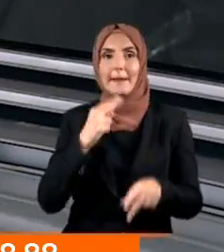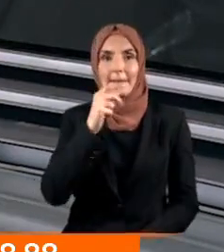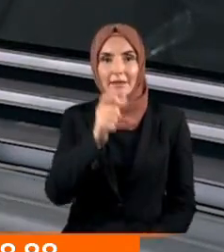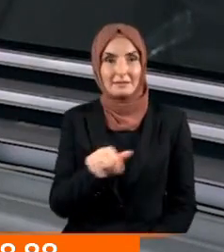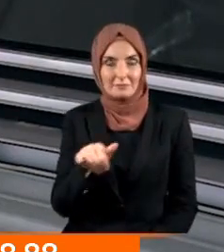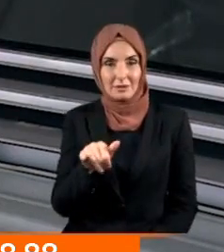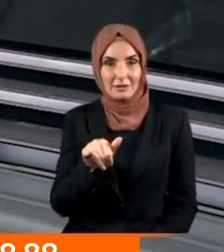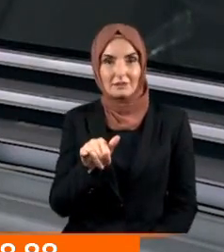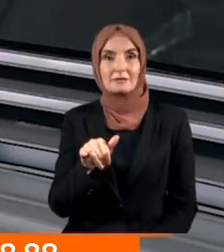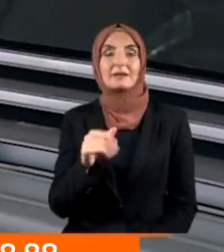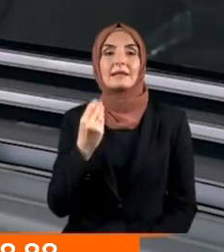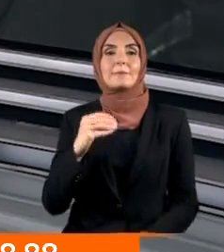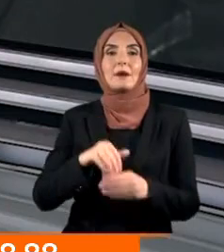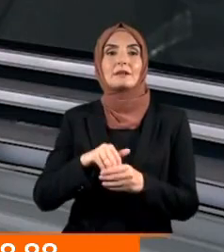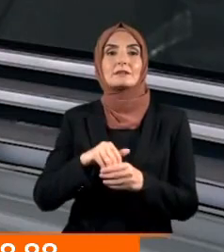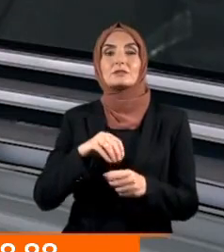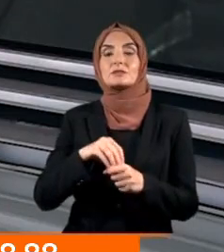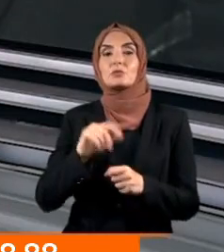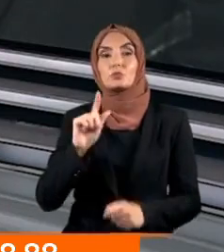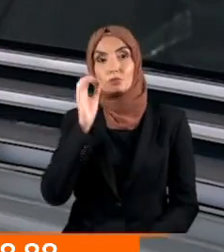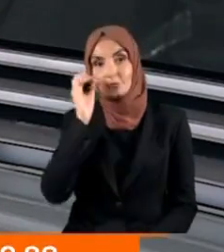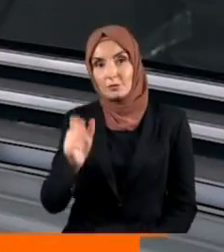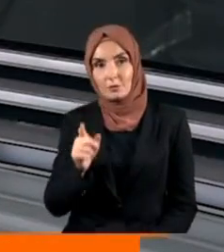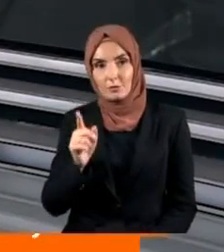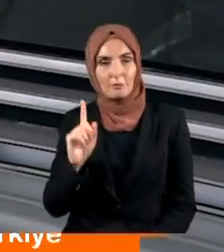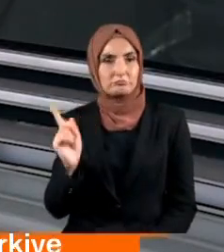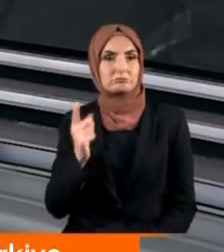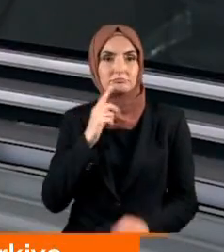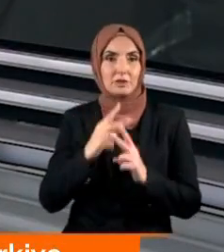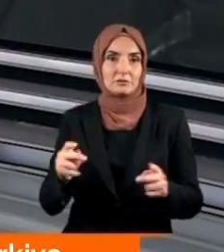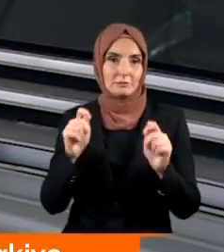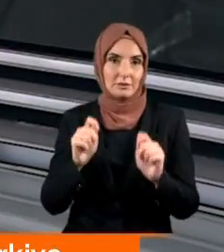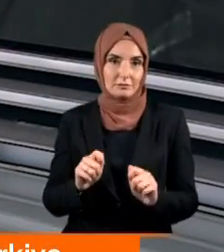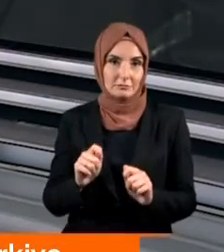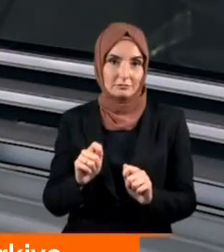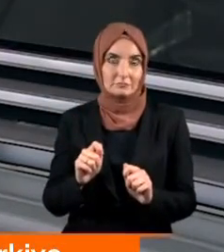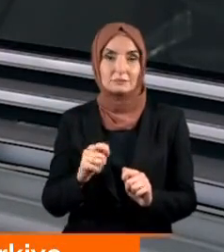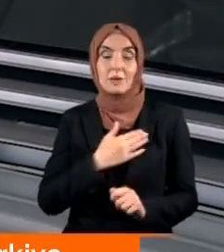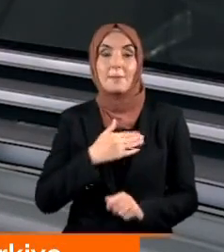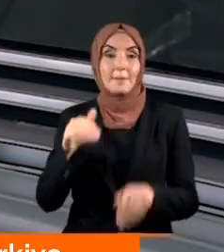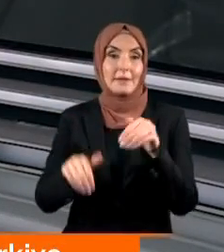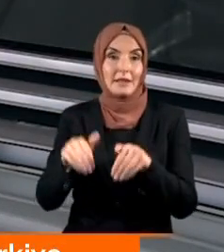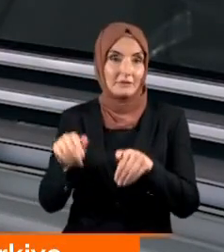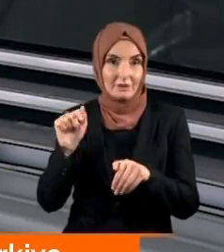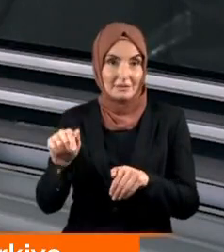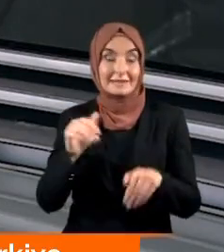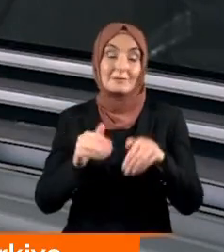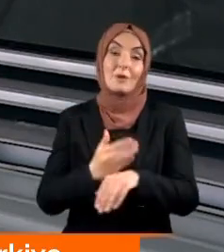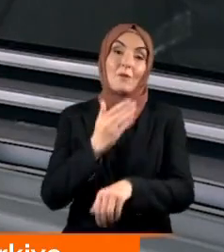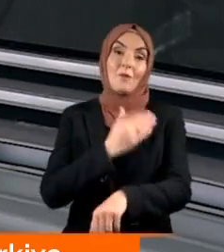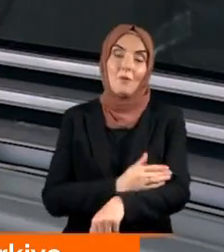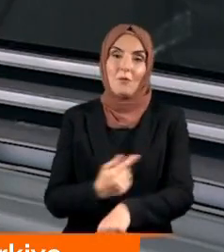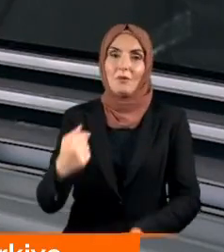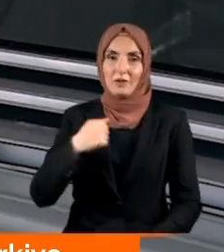bomba itiraflarda bulunan son isim oldu. CHP milletvekilleri seçimden önce bizden Kılıçdaroğlu'nun adaylığının önüne